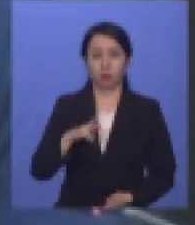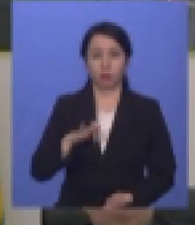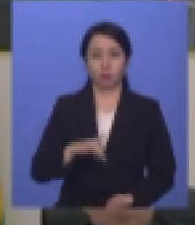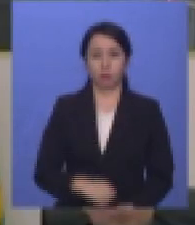абдигалиулы